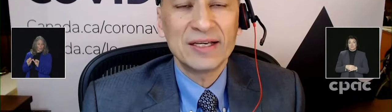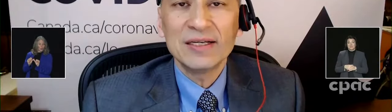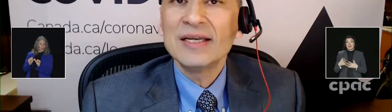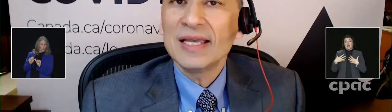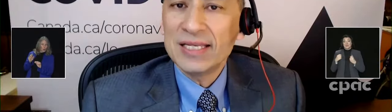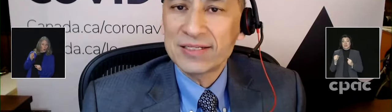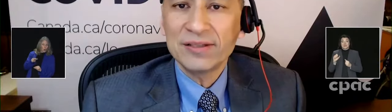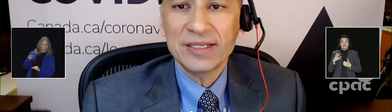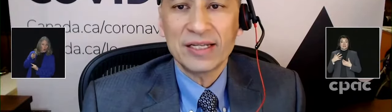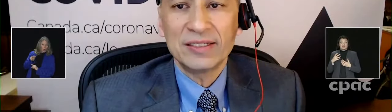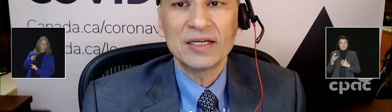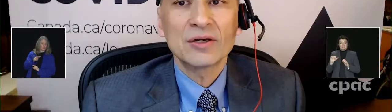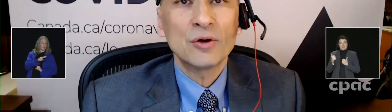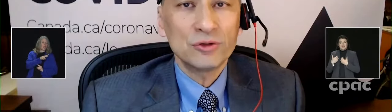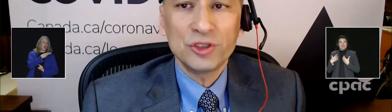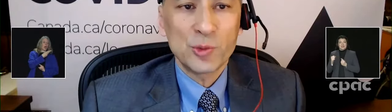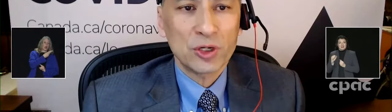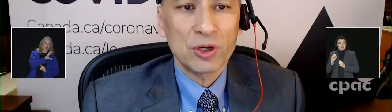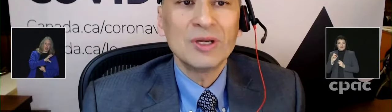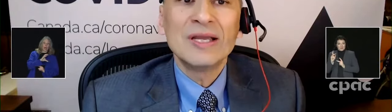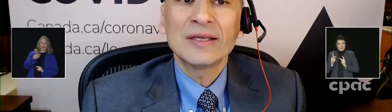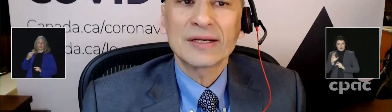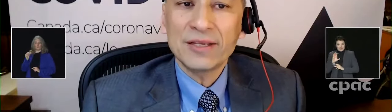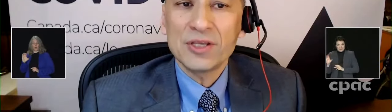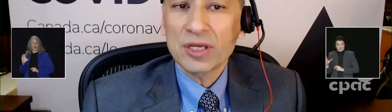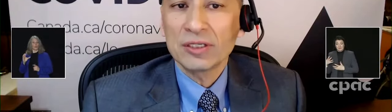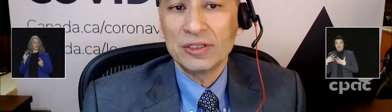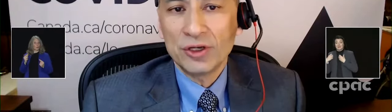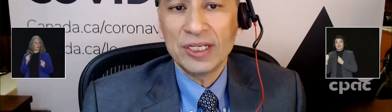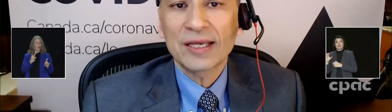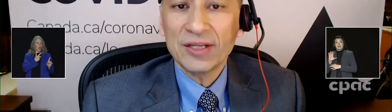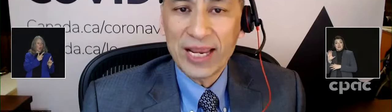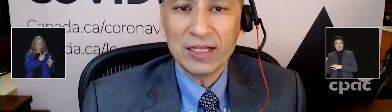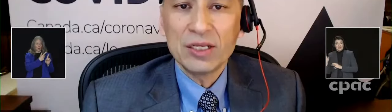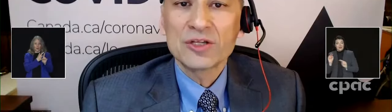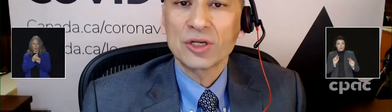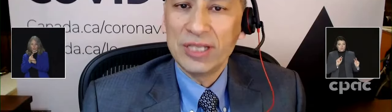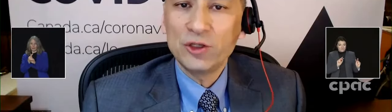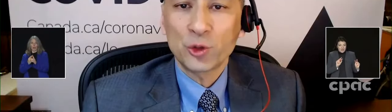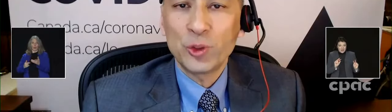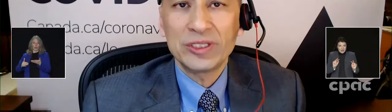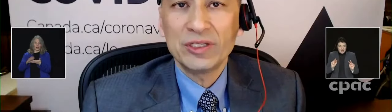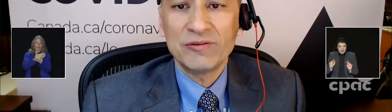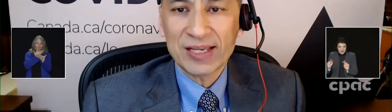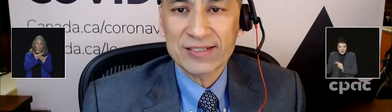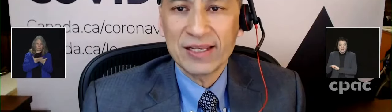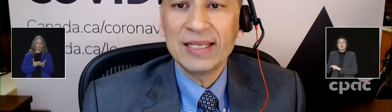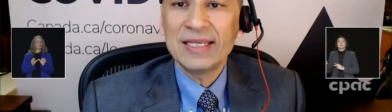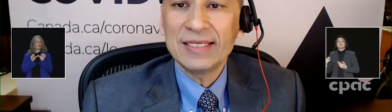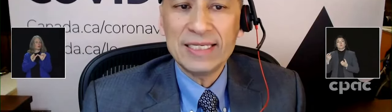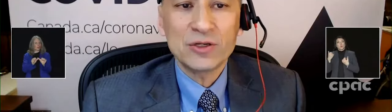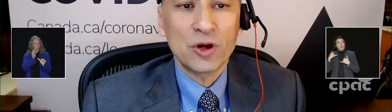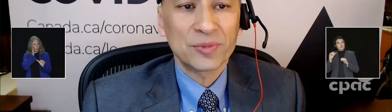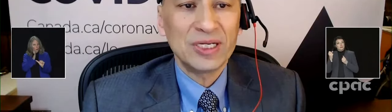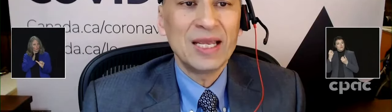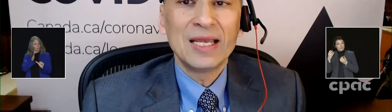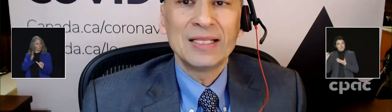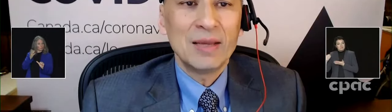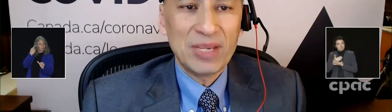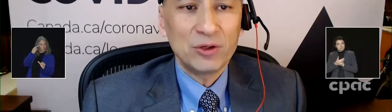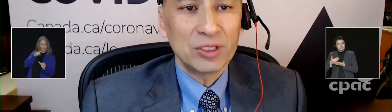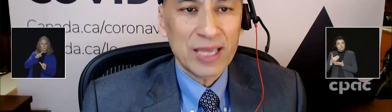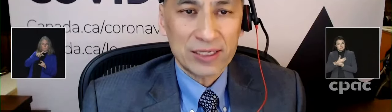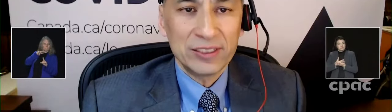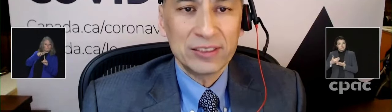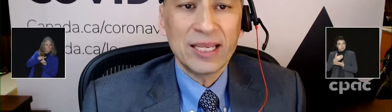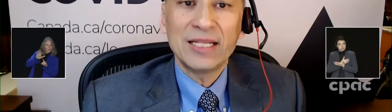publique du Canada et Santé Canada continueront de recueillir des données réelles sur l'innocuité du vaccin, y compris